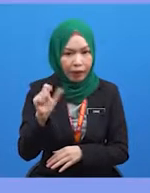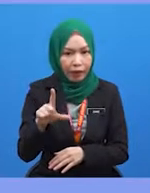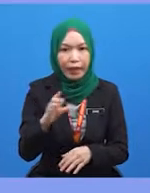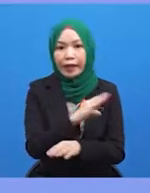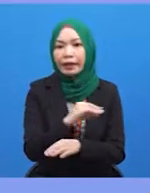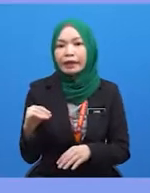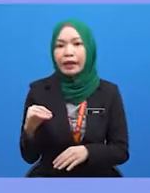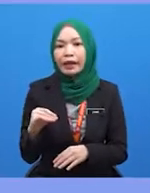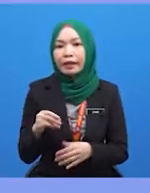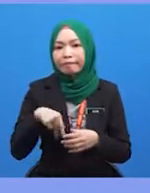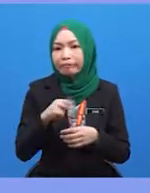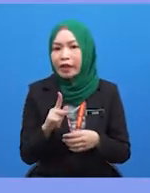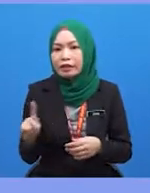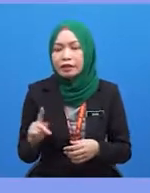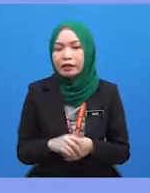penemuan baharu.